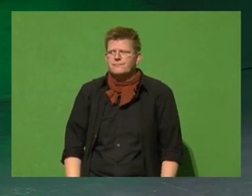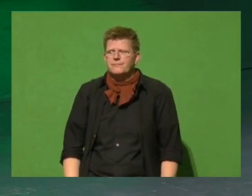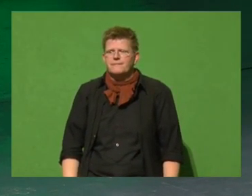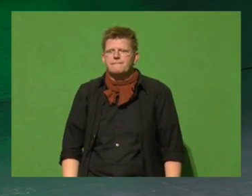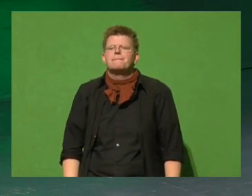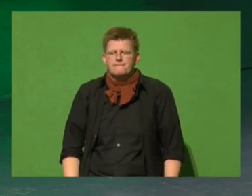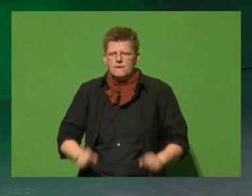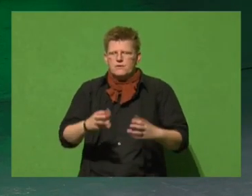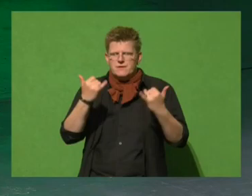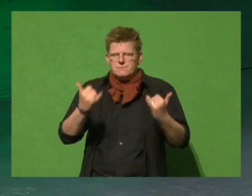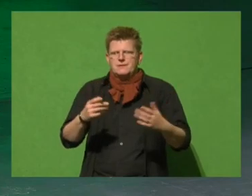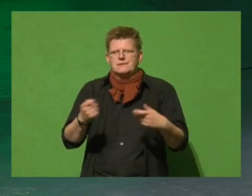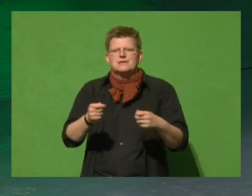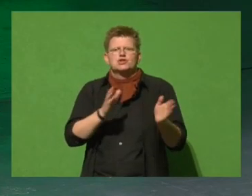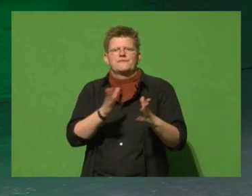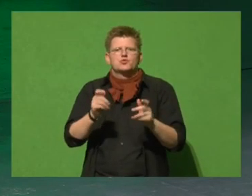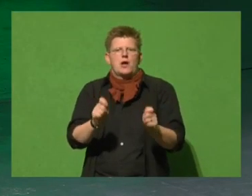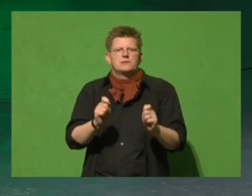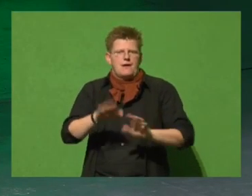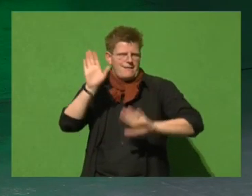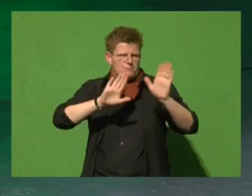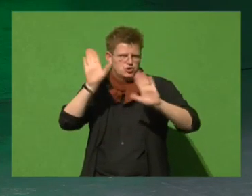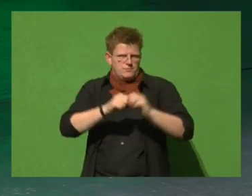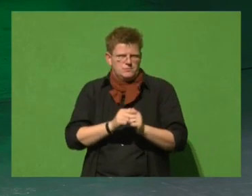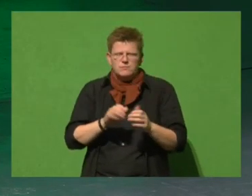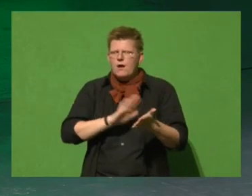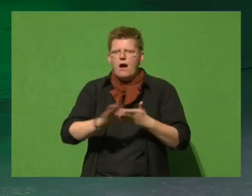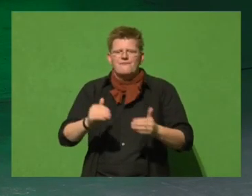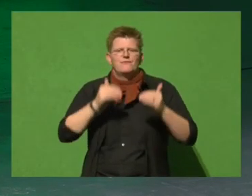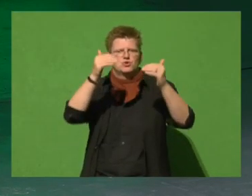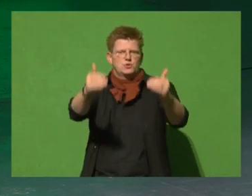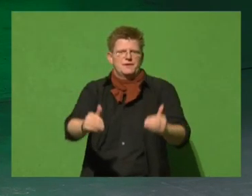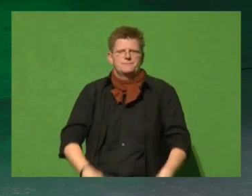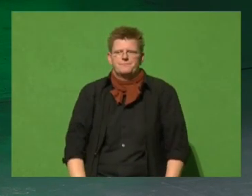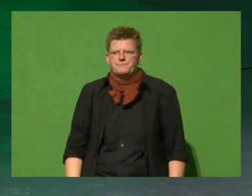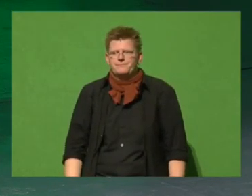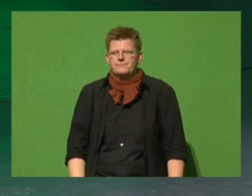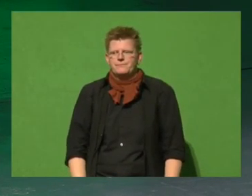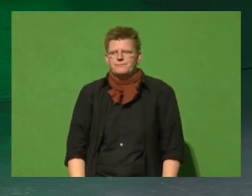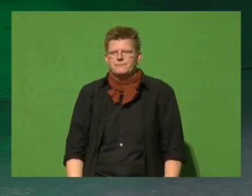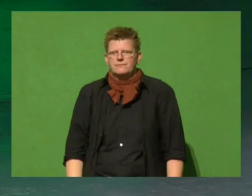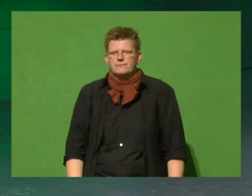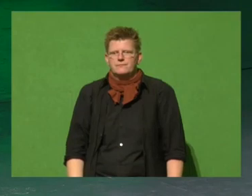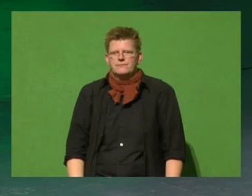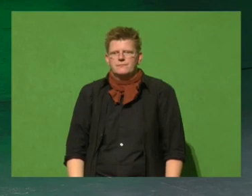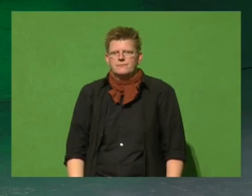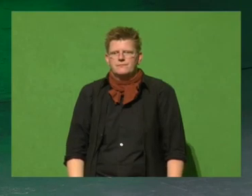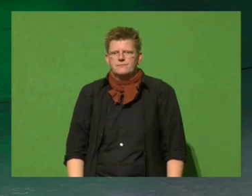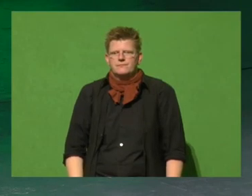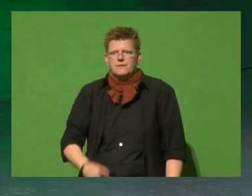Dann stimmen wir auch hier über den Geschäftsordnungsantrag auf Vertagung ab. Wer für die Vertagung